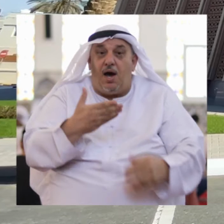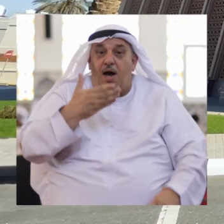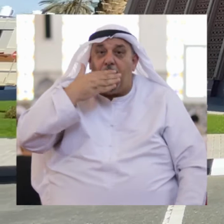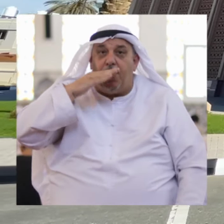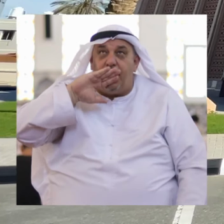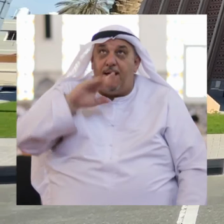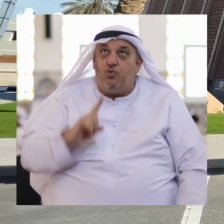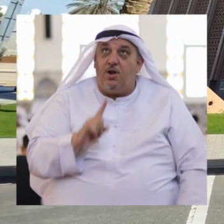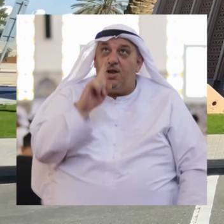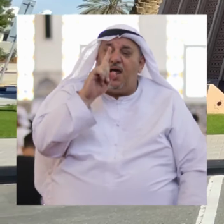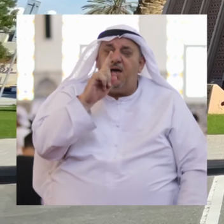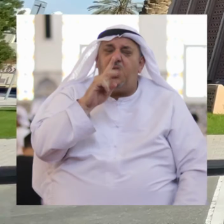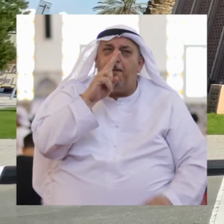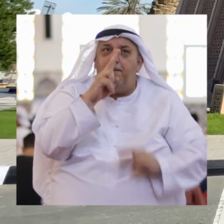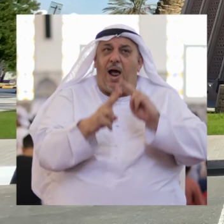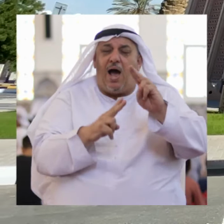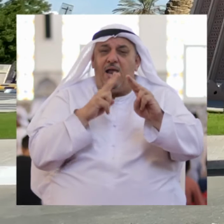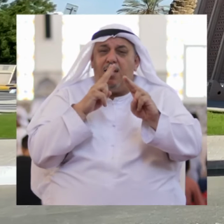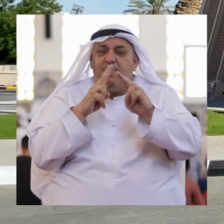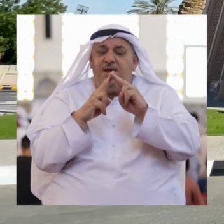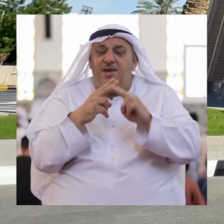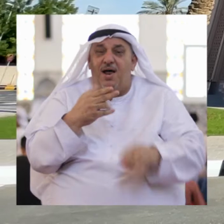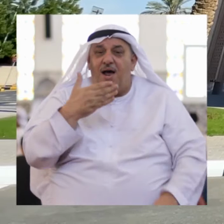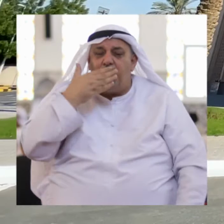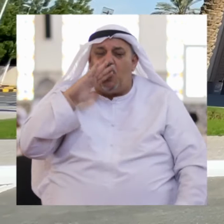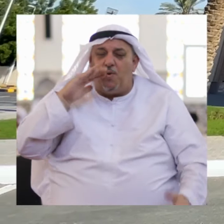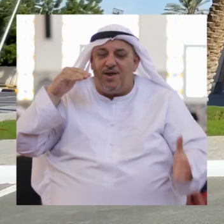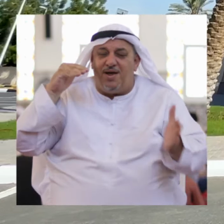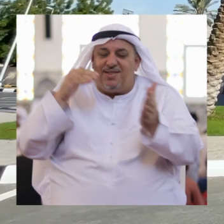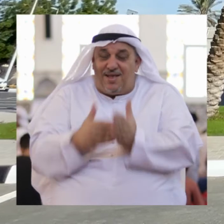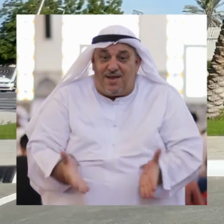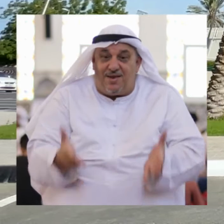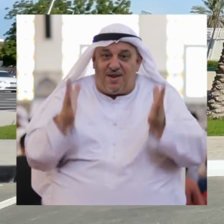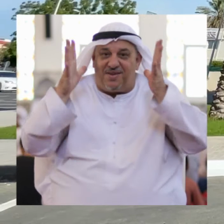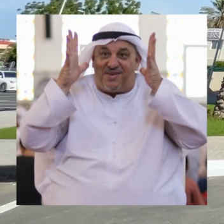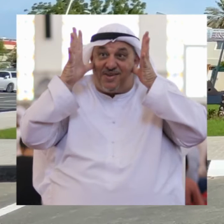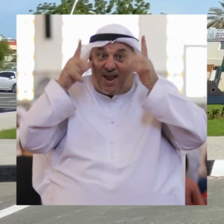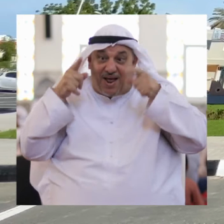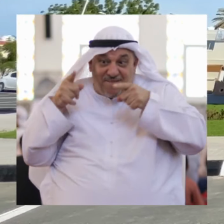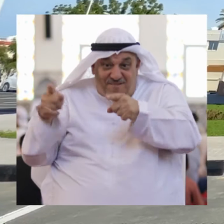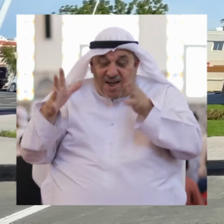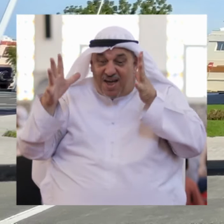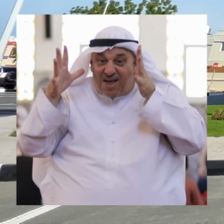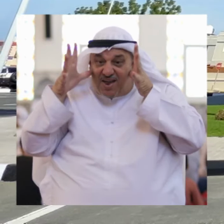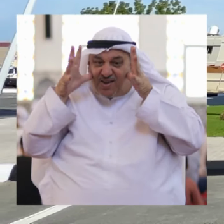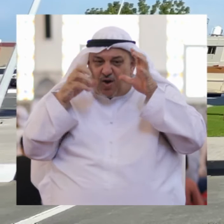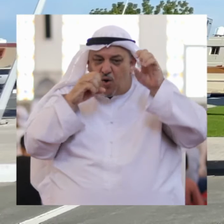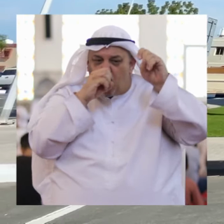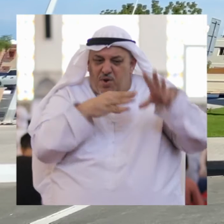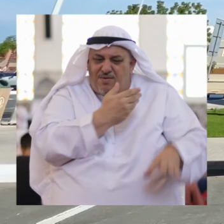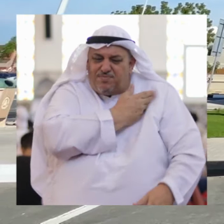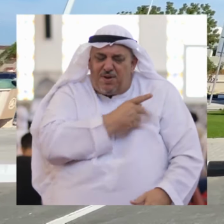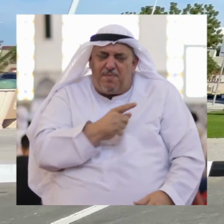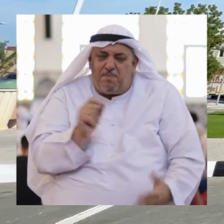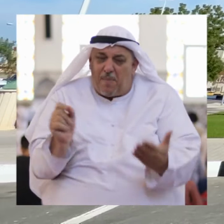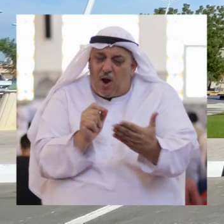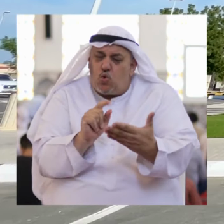ان الحمد لله رب العالمين واقم الصلاه ان الصلاه كانت على المؤمنين كتابا